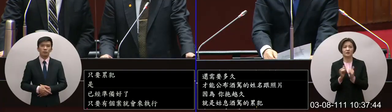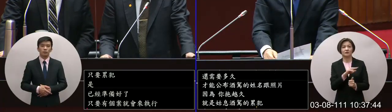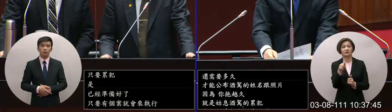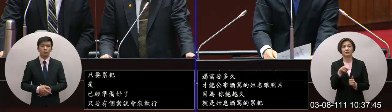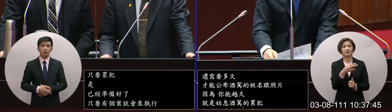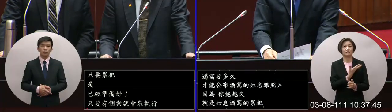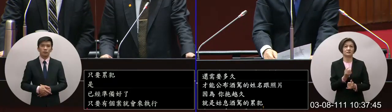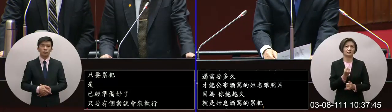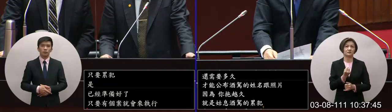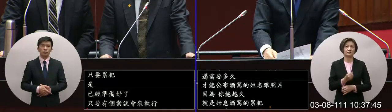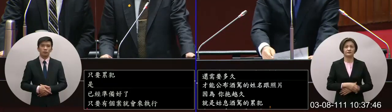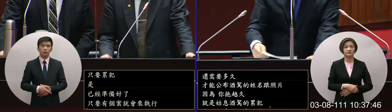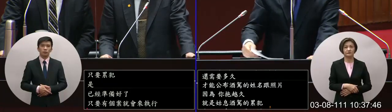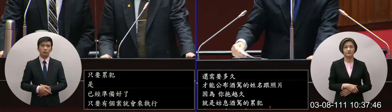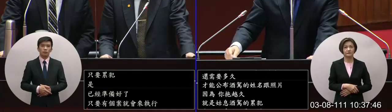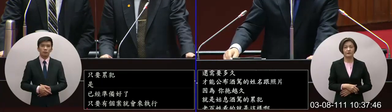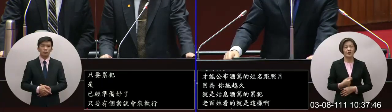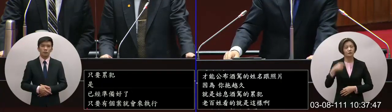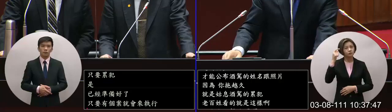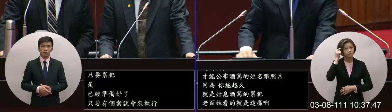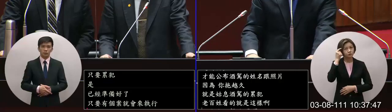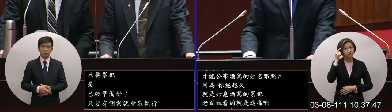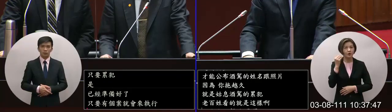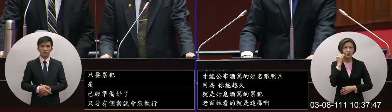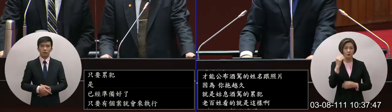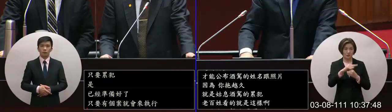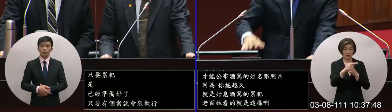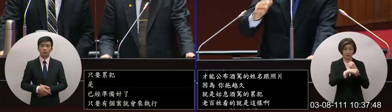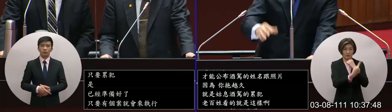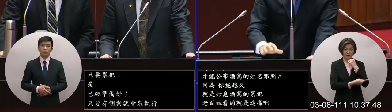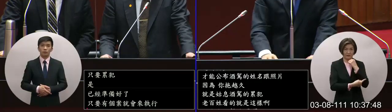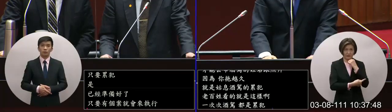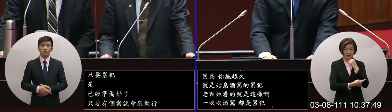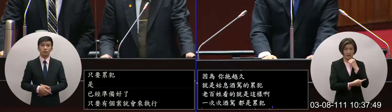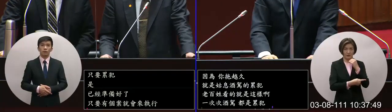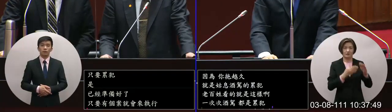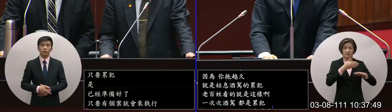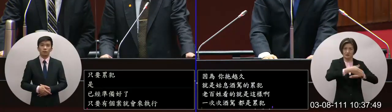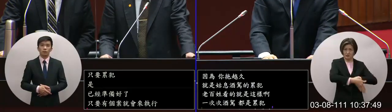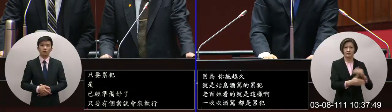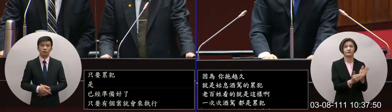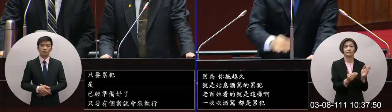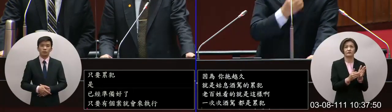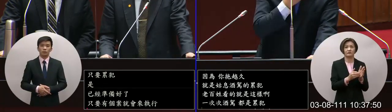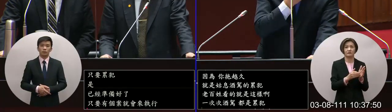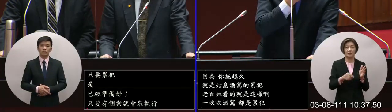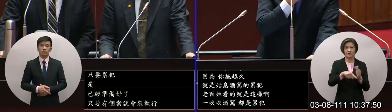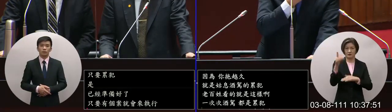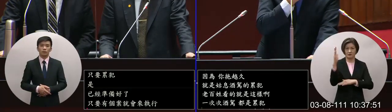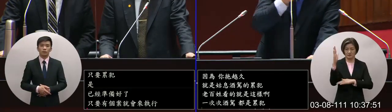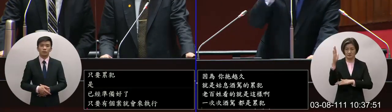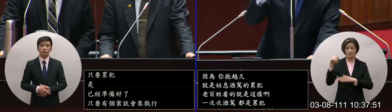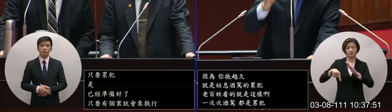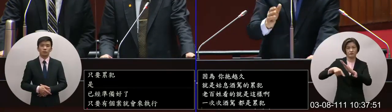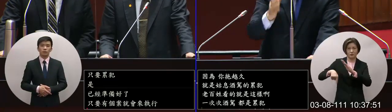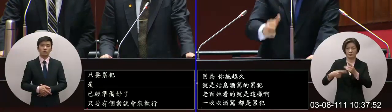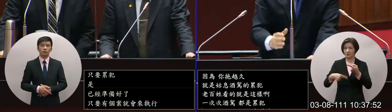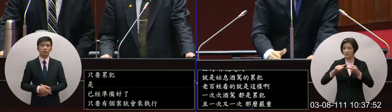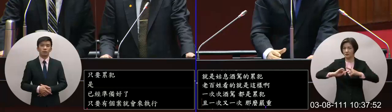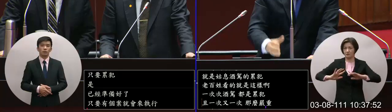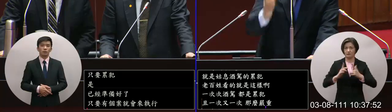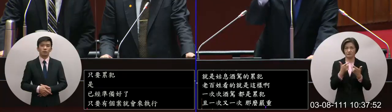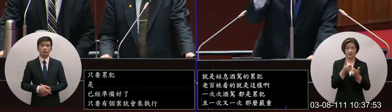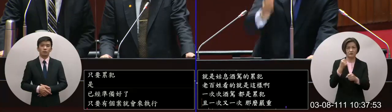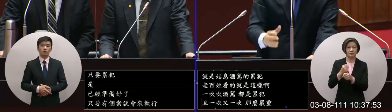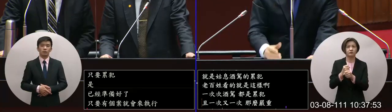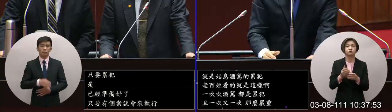对？那我认为说，既然法已经通过了，你们就应该要马上立竿见影，就要去实施，要